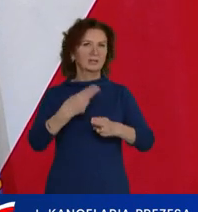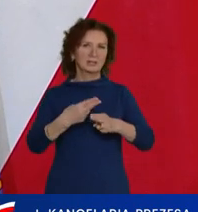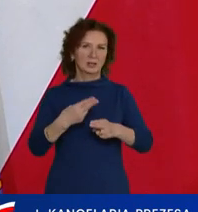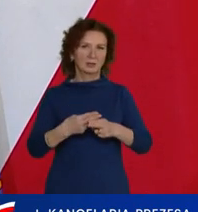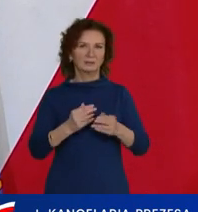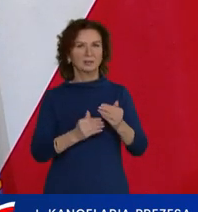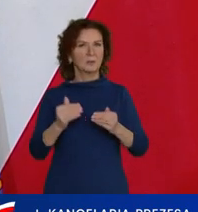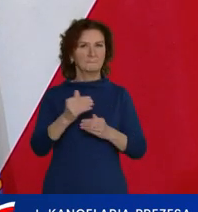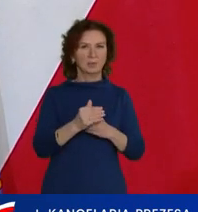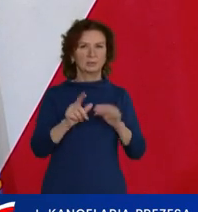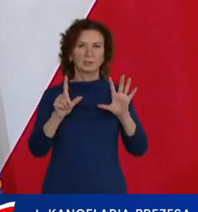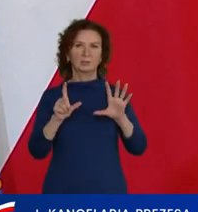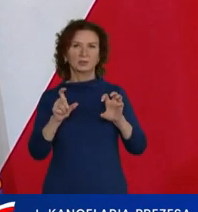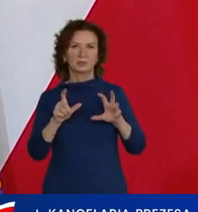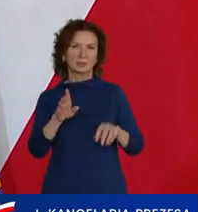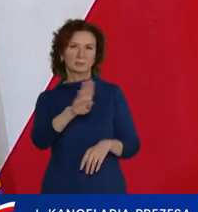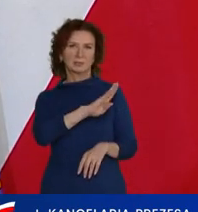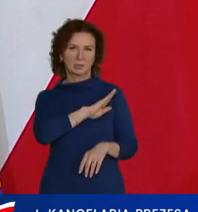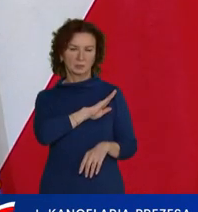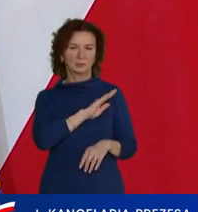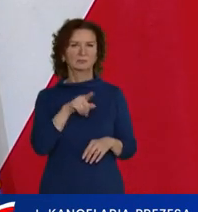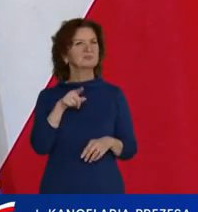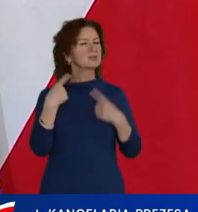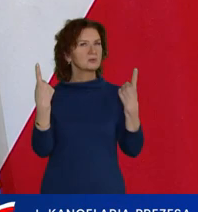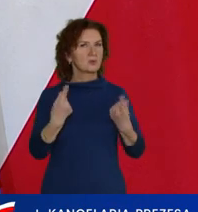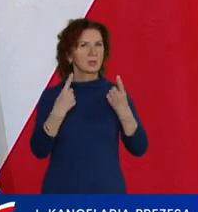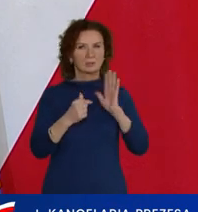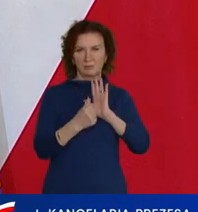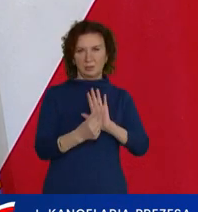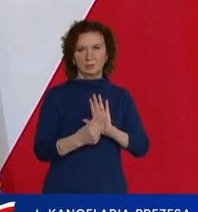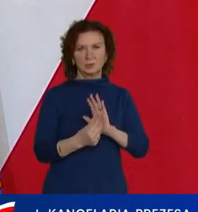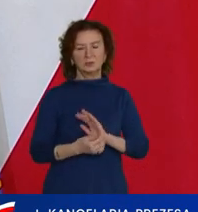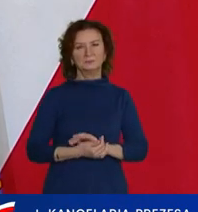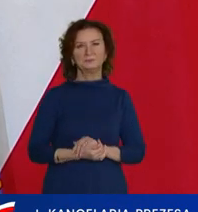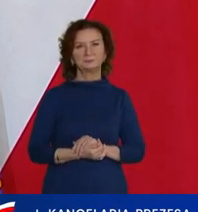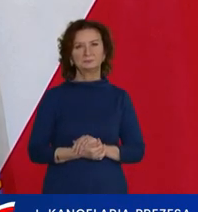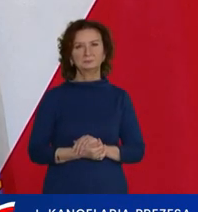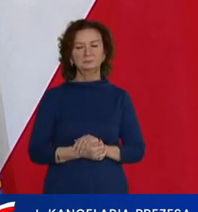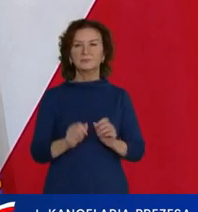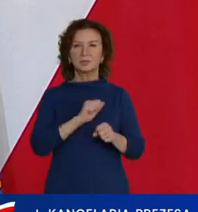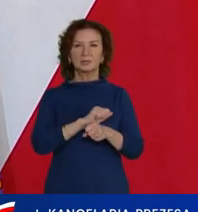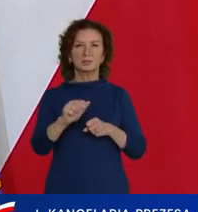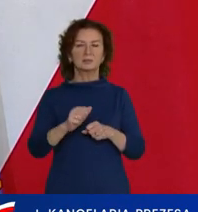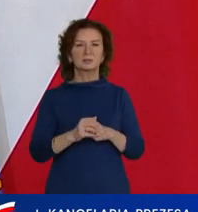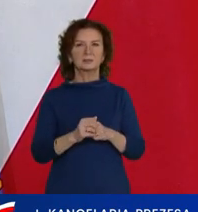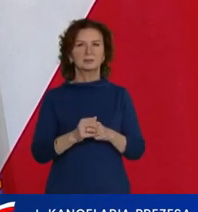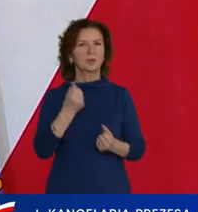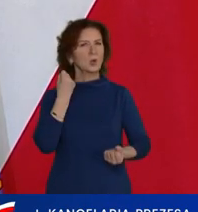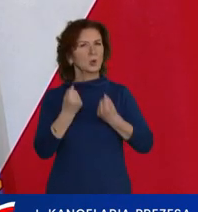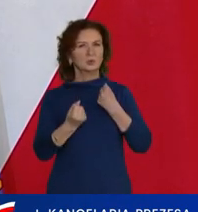700 zgonów. Ta sytuacja pokazuje, że No, mamy do czynienia z